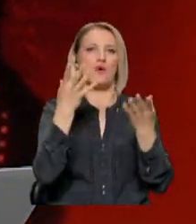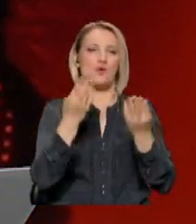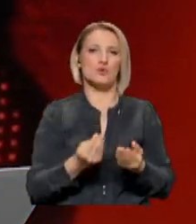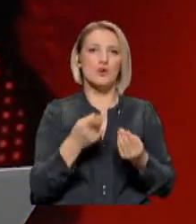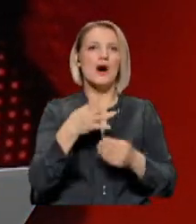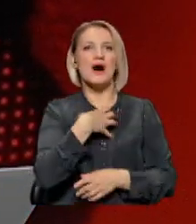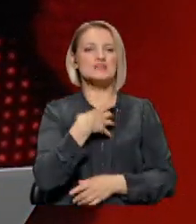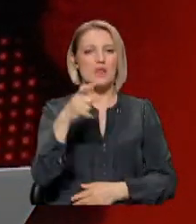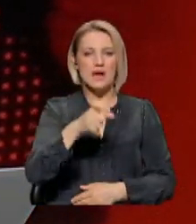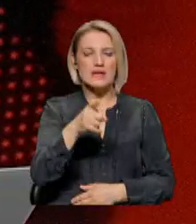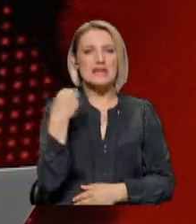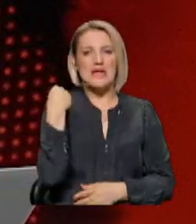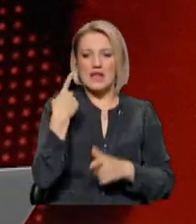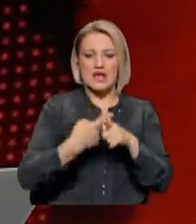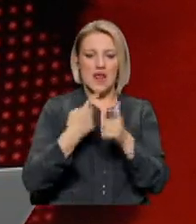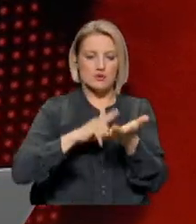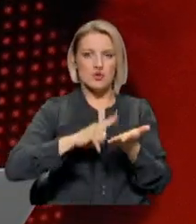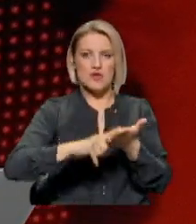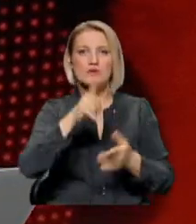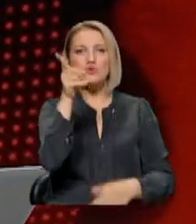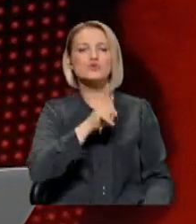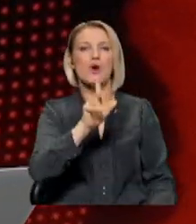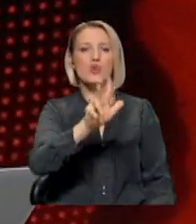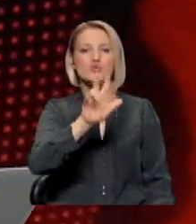olmuştu. Haziran ayında yeni kira sözleşmeleri